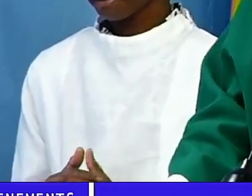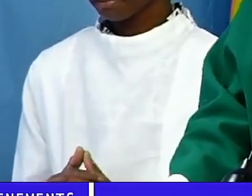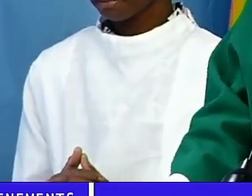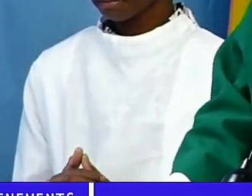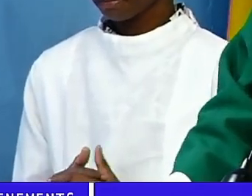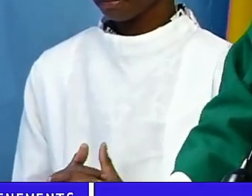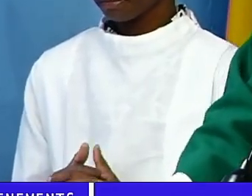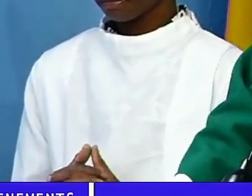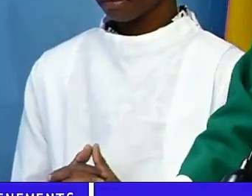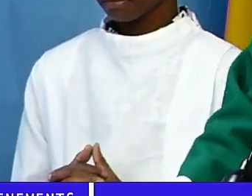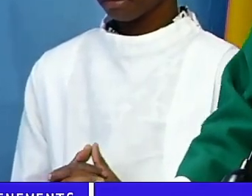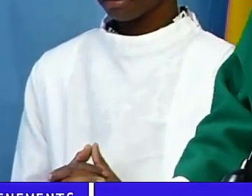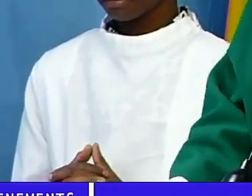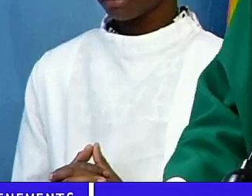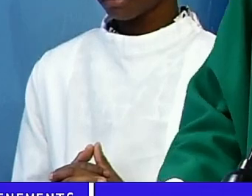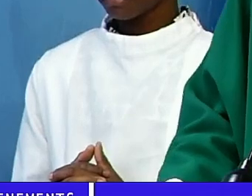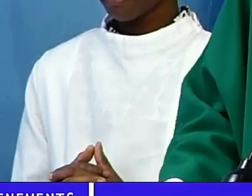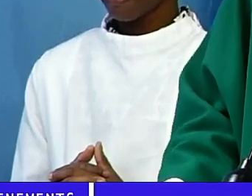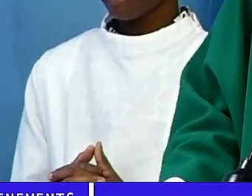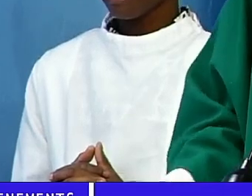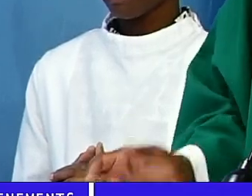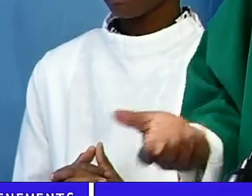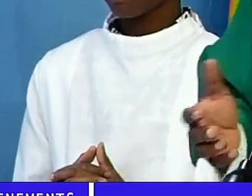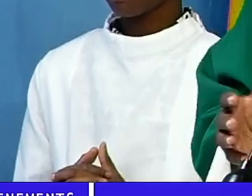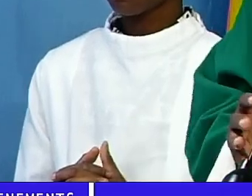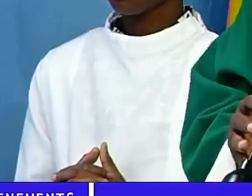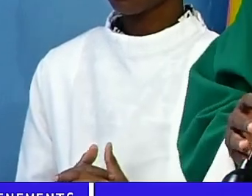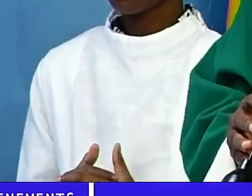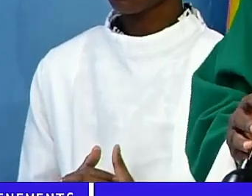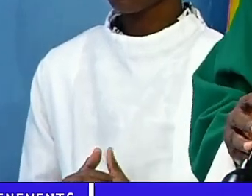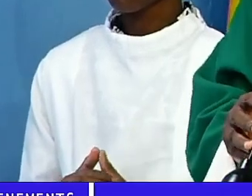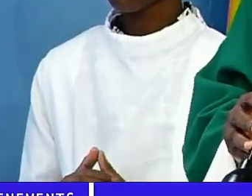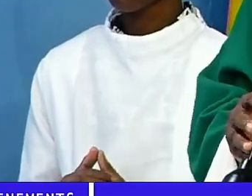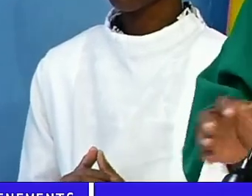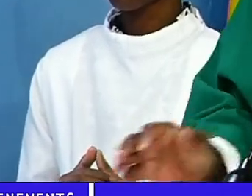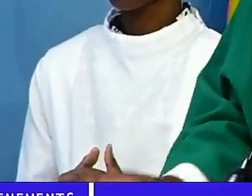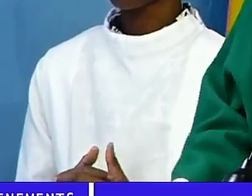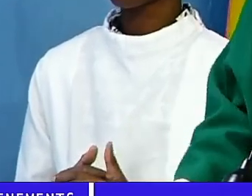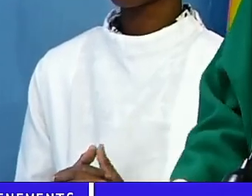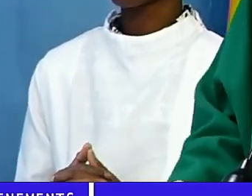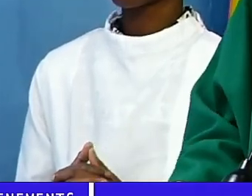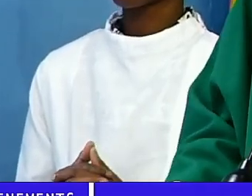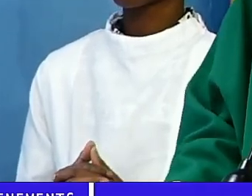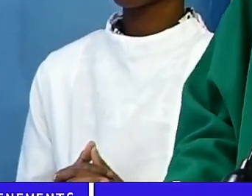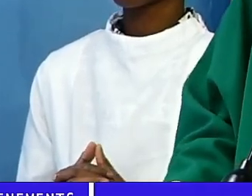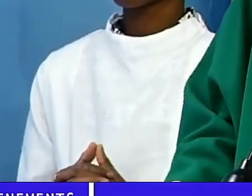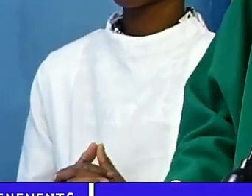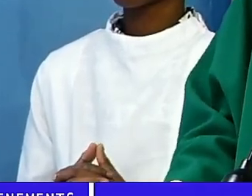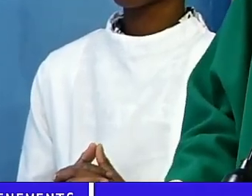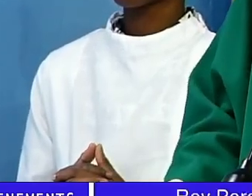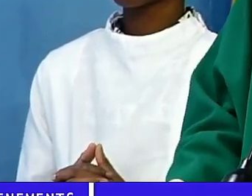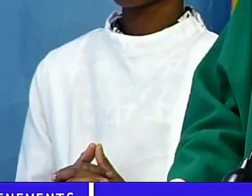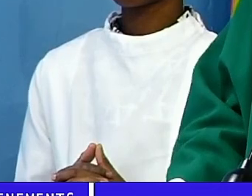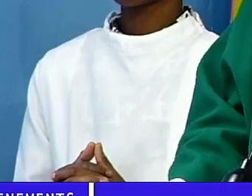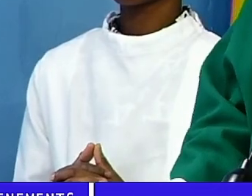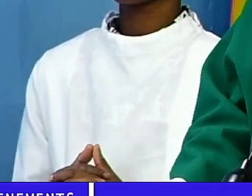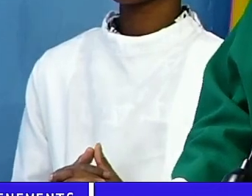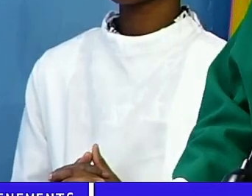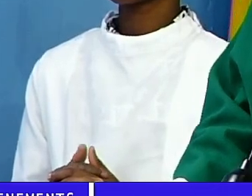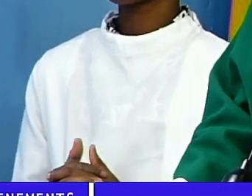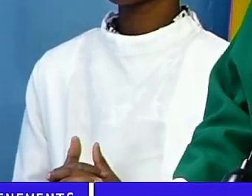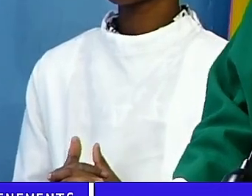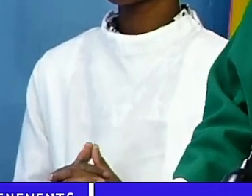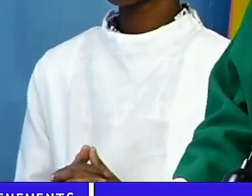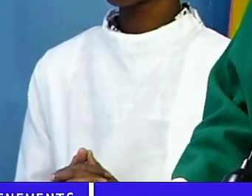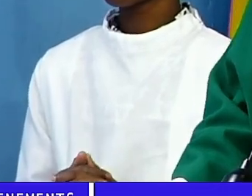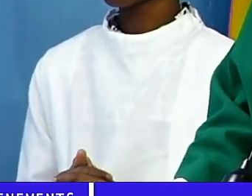Nous saluons monsieur Richard Dorismé qui ensemble avec nous, c'est lui-même qui permet que monde qui sourd,